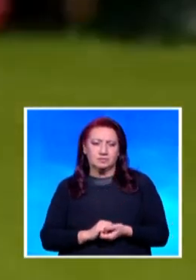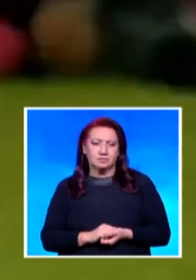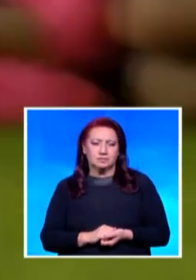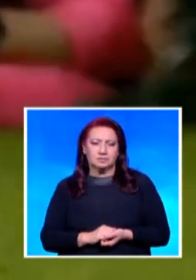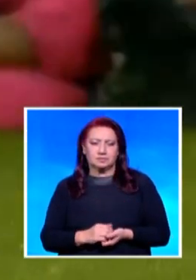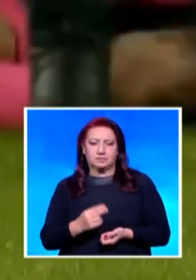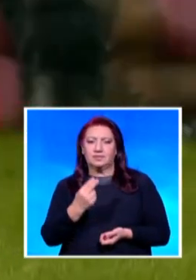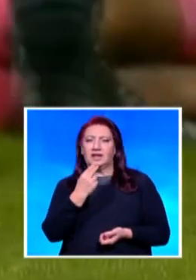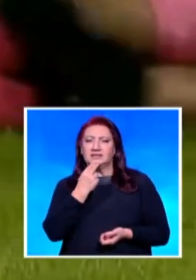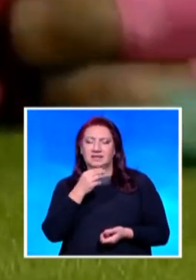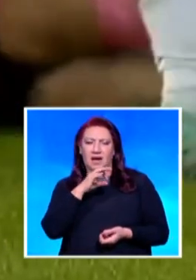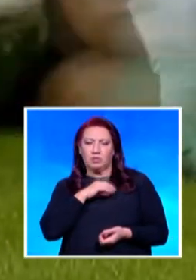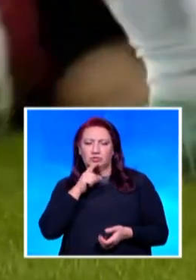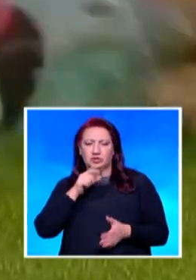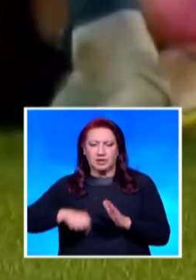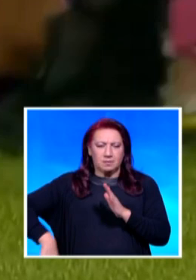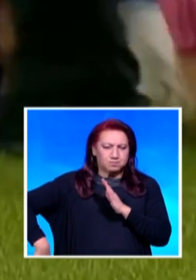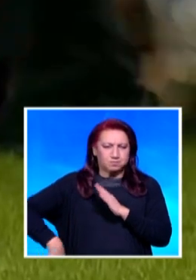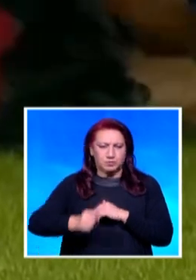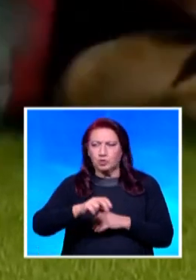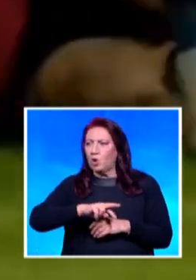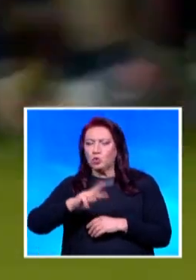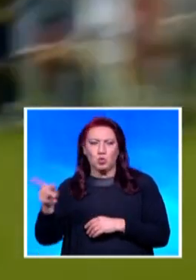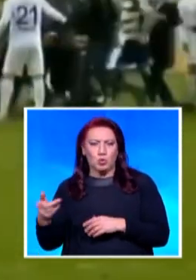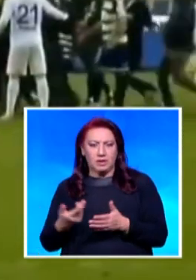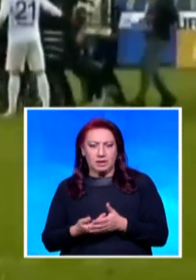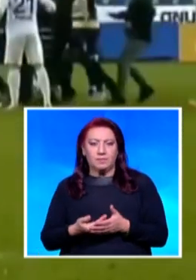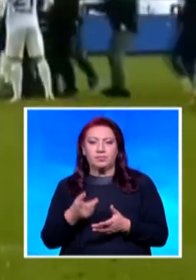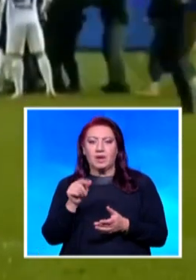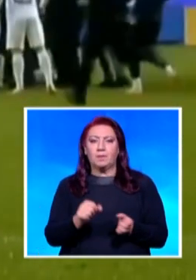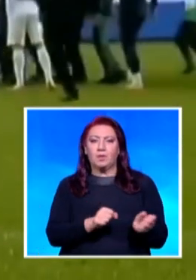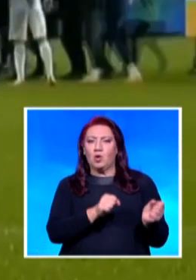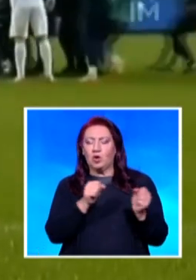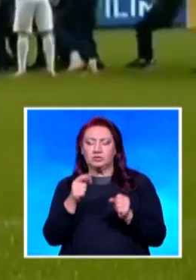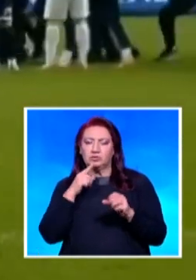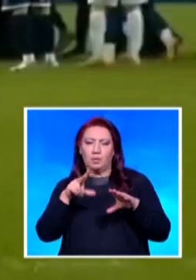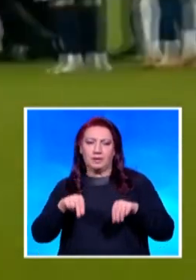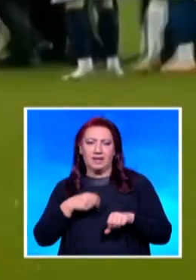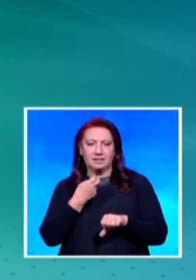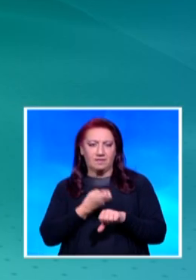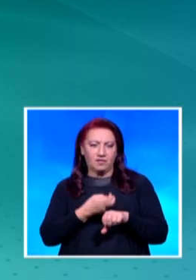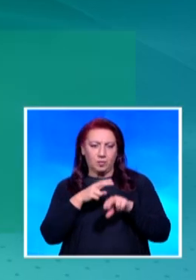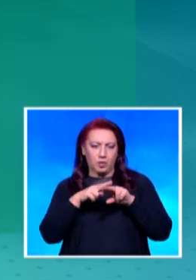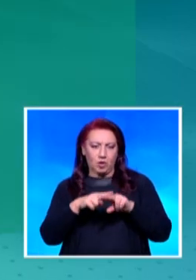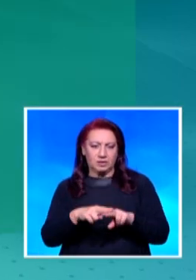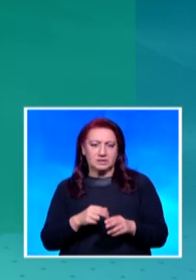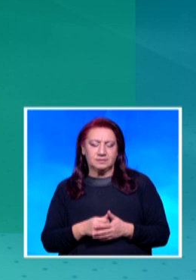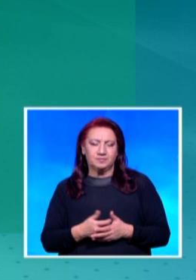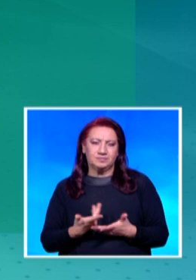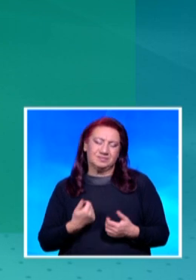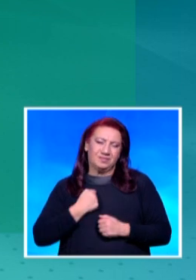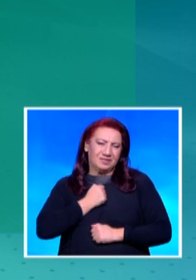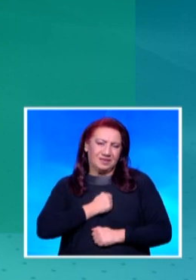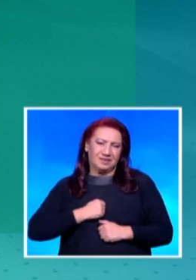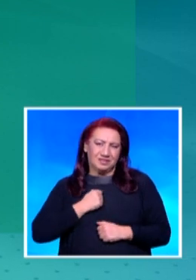Съдията получи удари и от други хора, докато беше паднал на земята, а по-късно Мелер беше хоспитализиран. Натъжени сме от